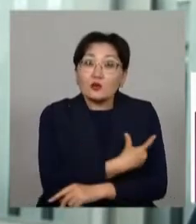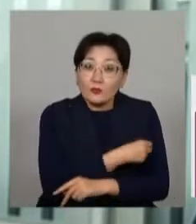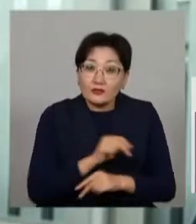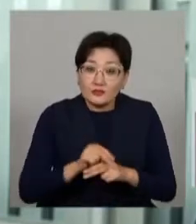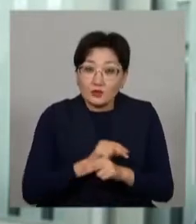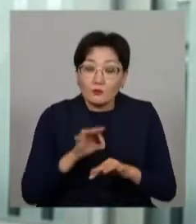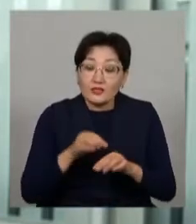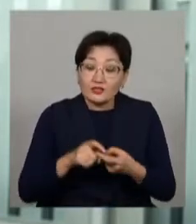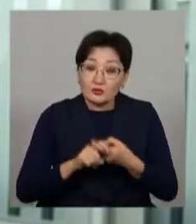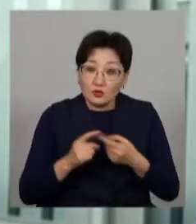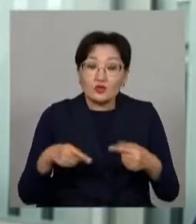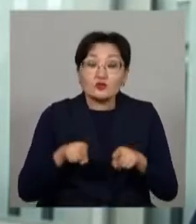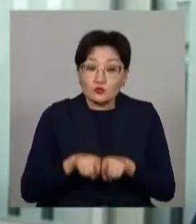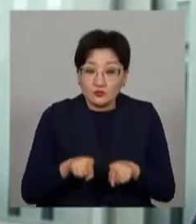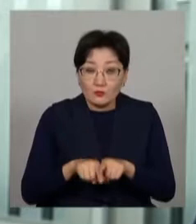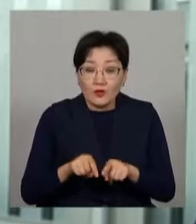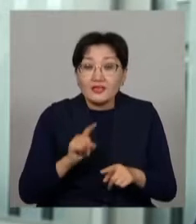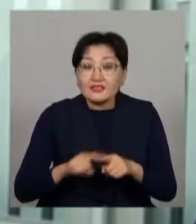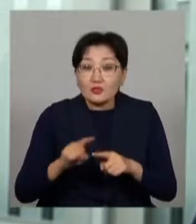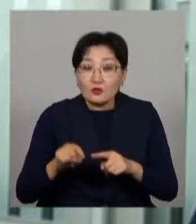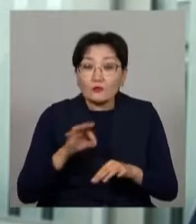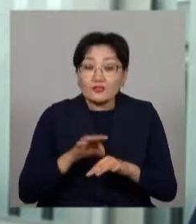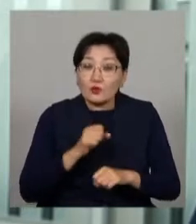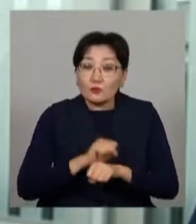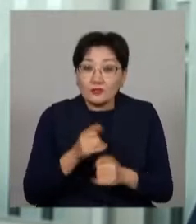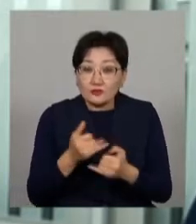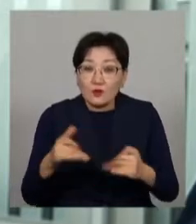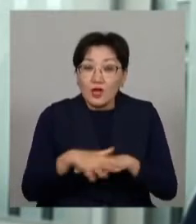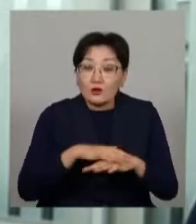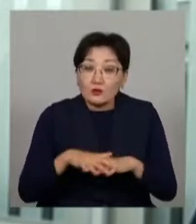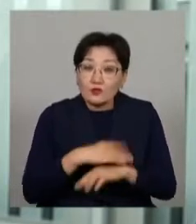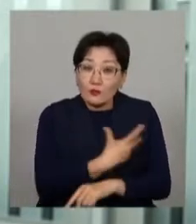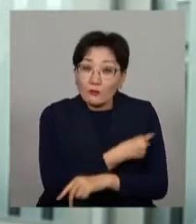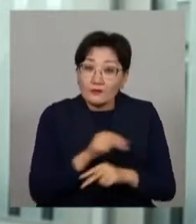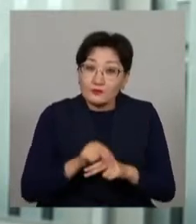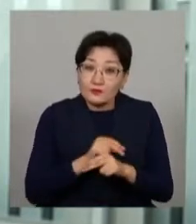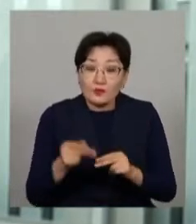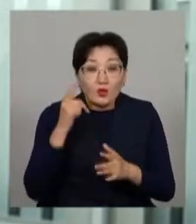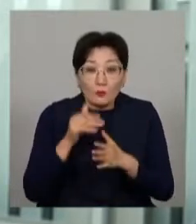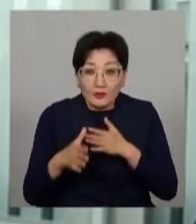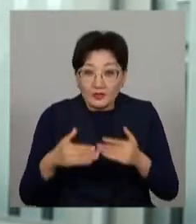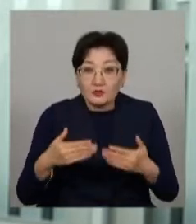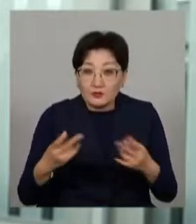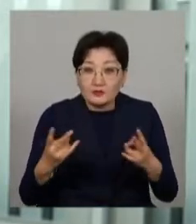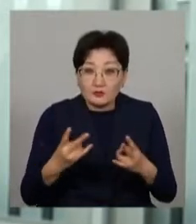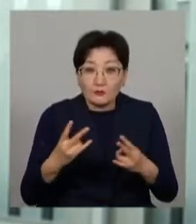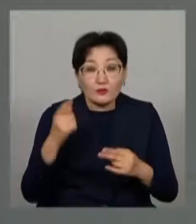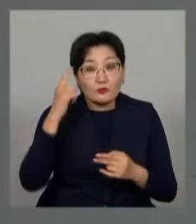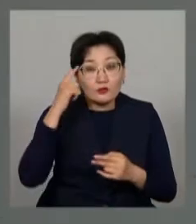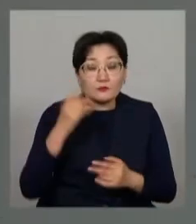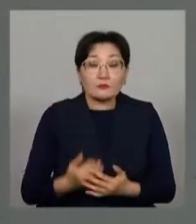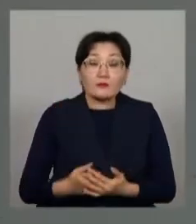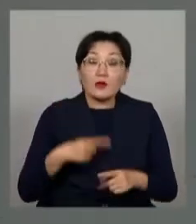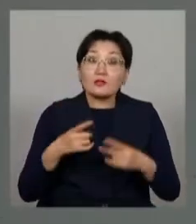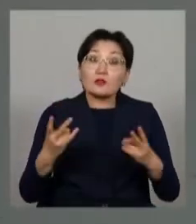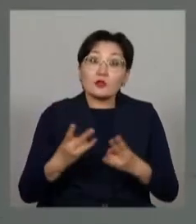Коронавирус инфекциясы да дәл сол сияқты. Тезірек індеттен құтылу үшін халық жаппай вакцинациялауға түсіністікпен қарауы керек деп санаймын.